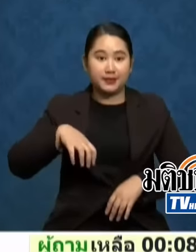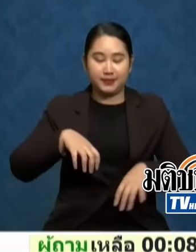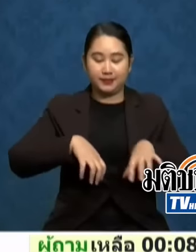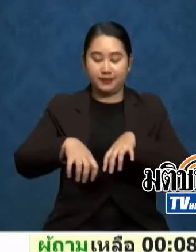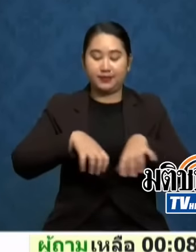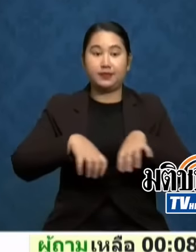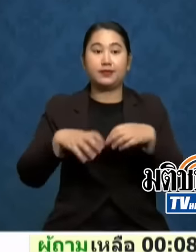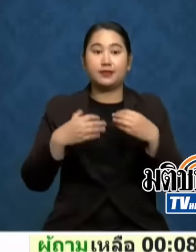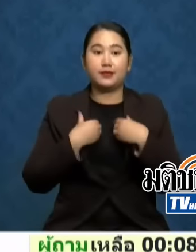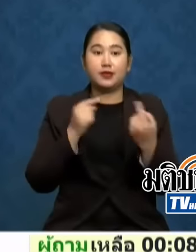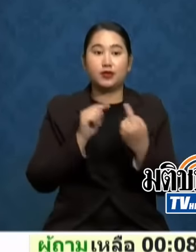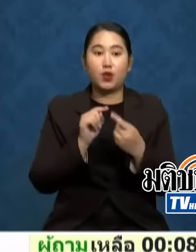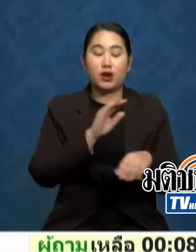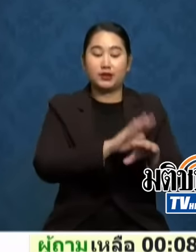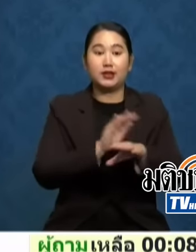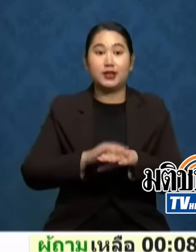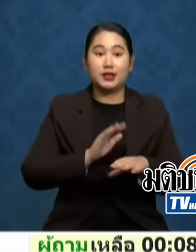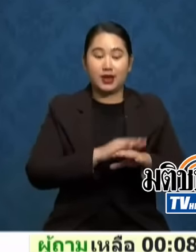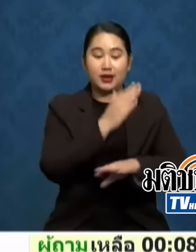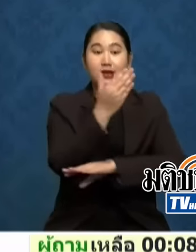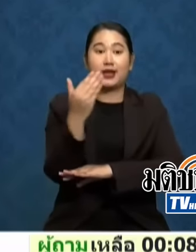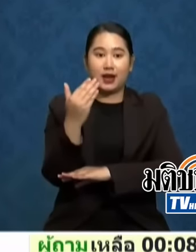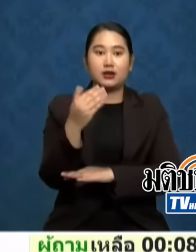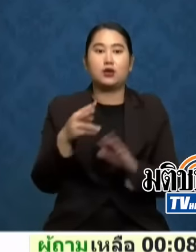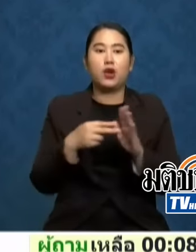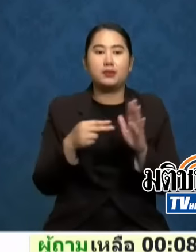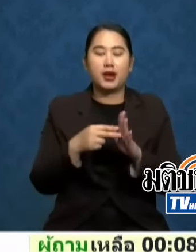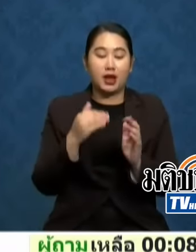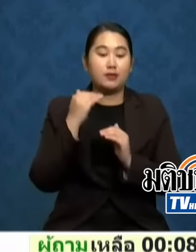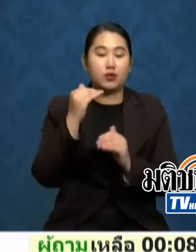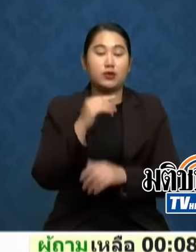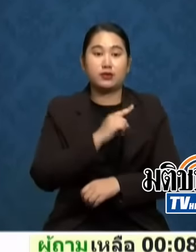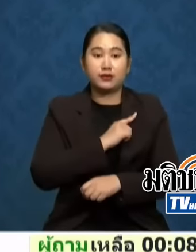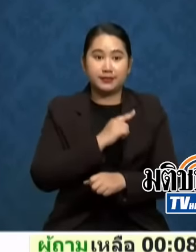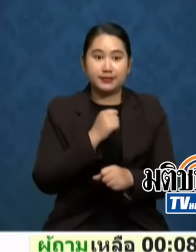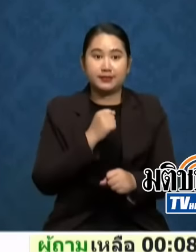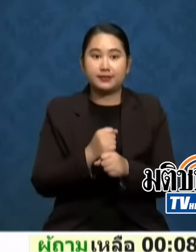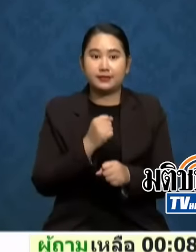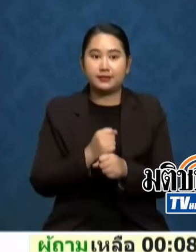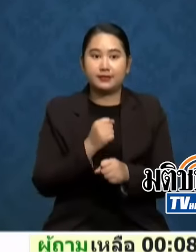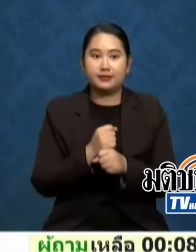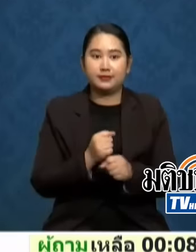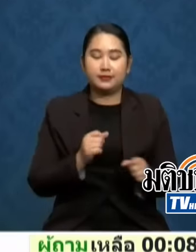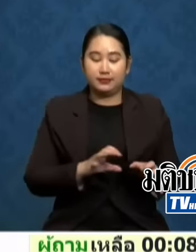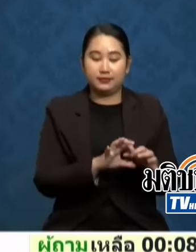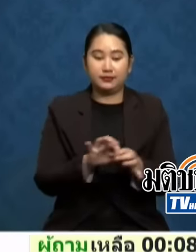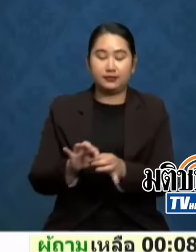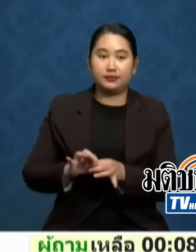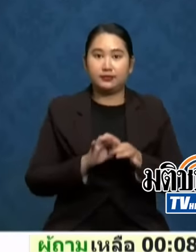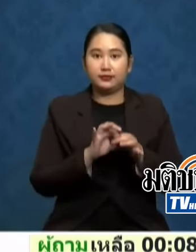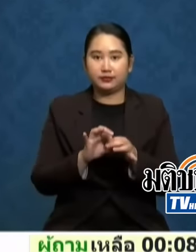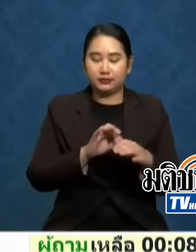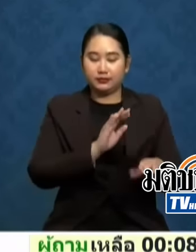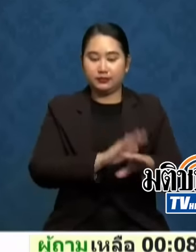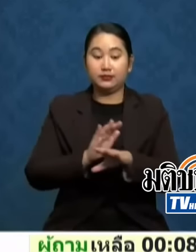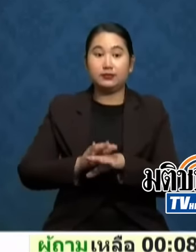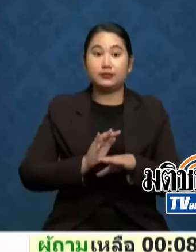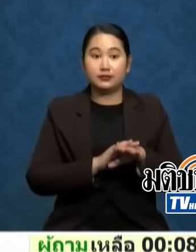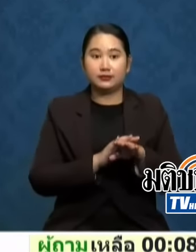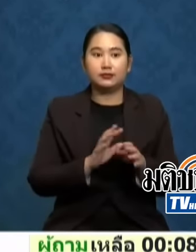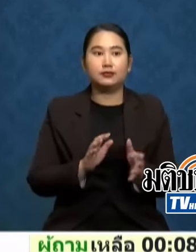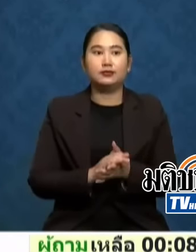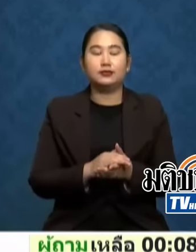จัดการการแจ้งเตือนภัยพิบัติแห่งชาติที่สามารถกำหนดหน้าที่ของหน่วยงานต่างๆที่เกี่ยวข้องในการแจ้งเตือน